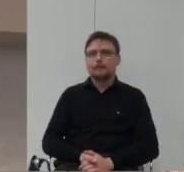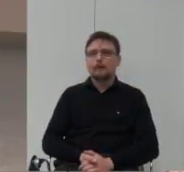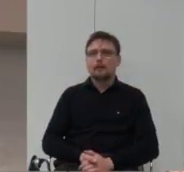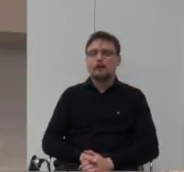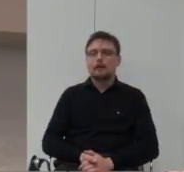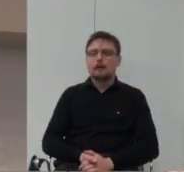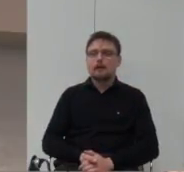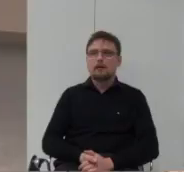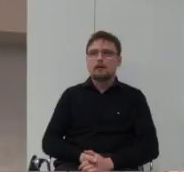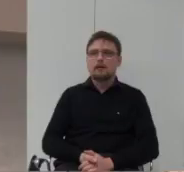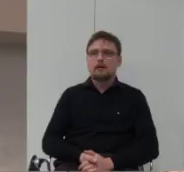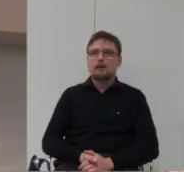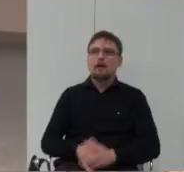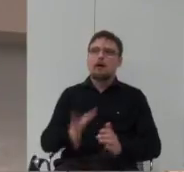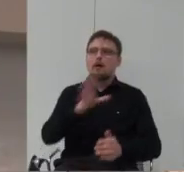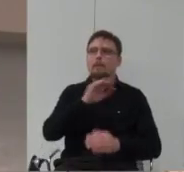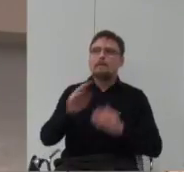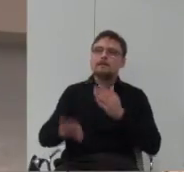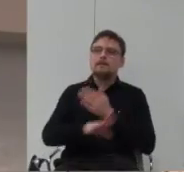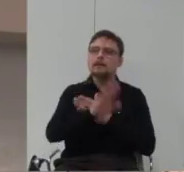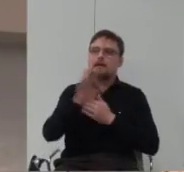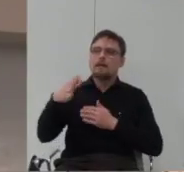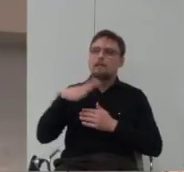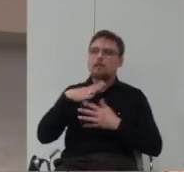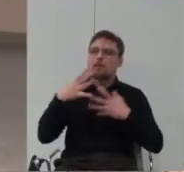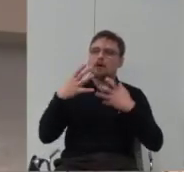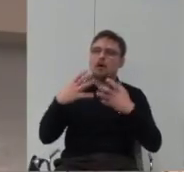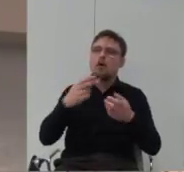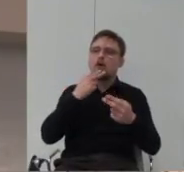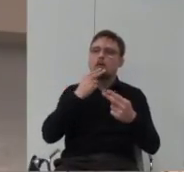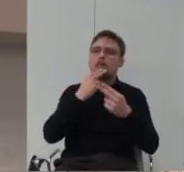było bardzo istotne, bo